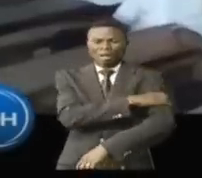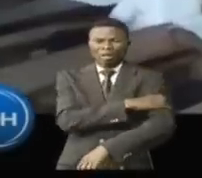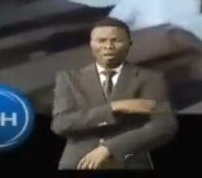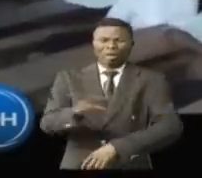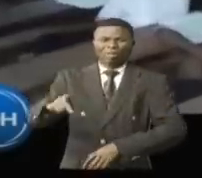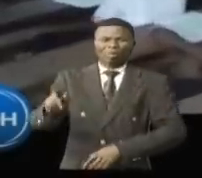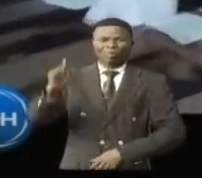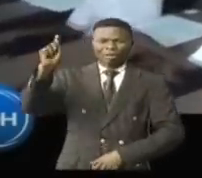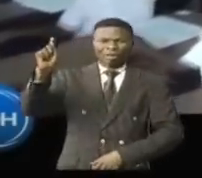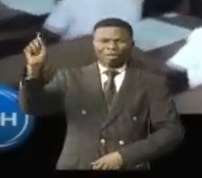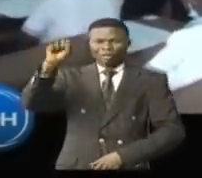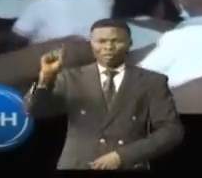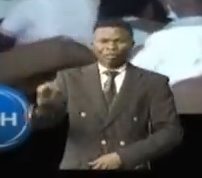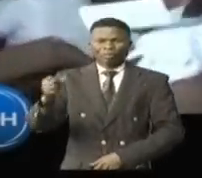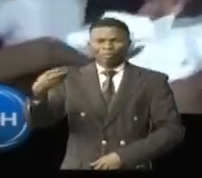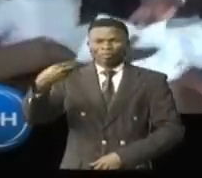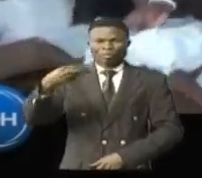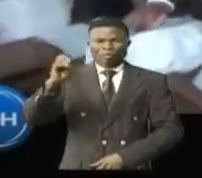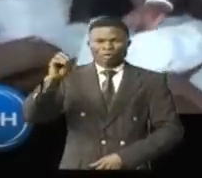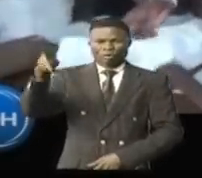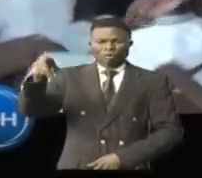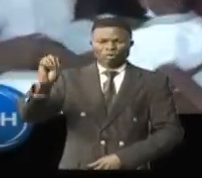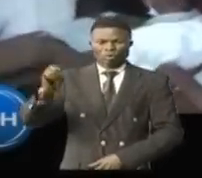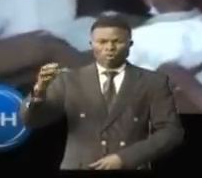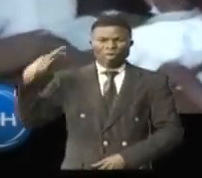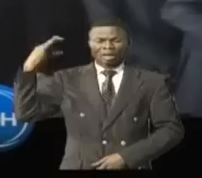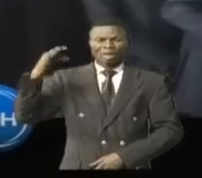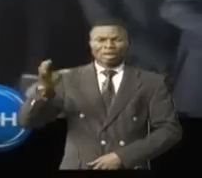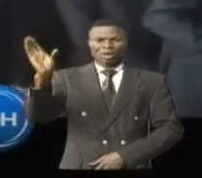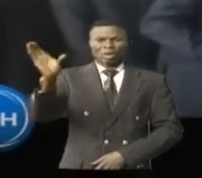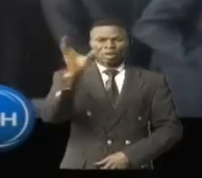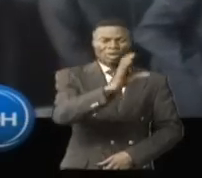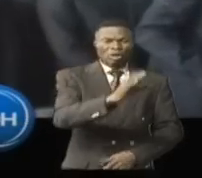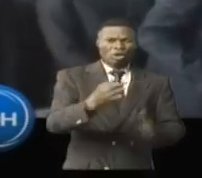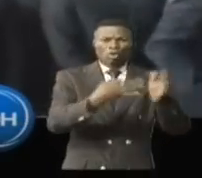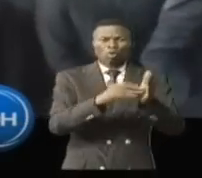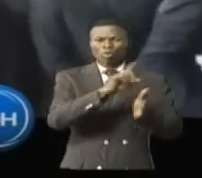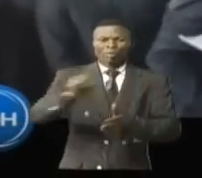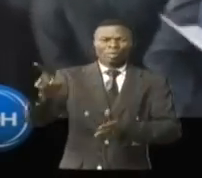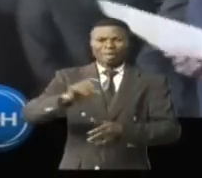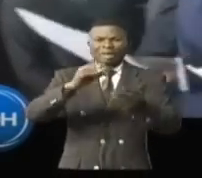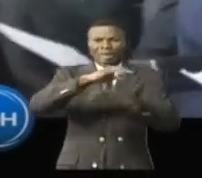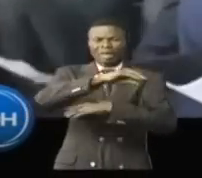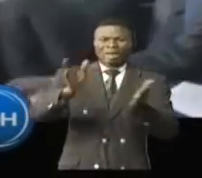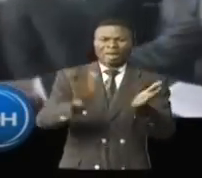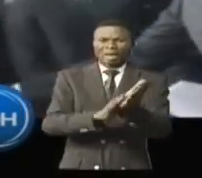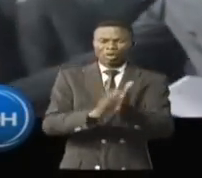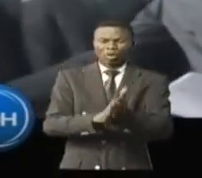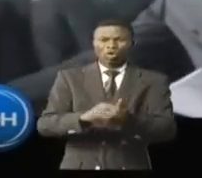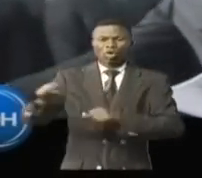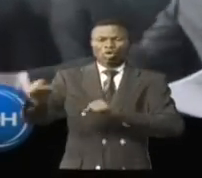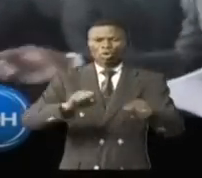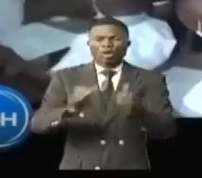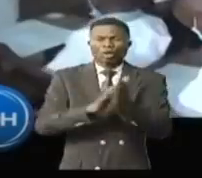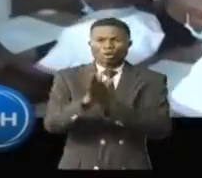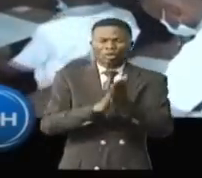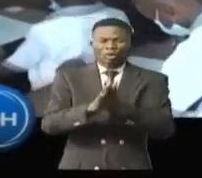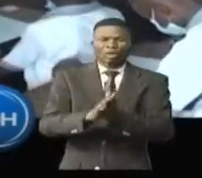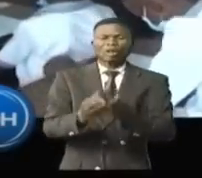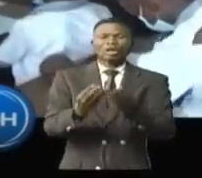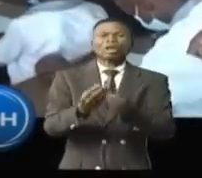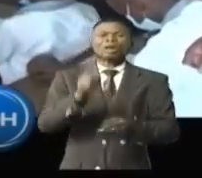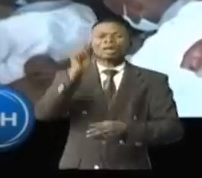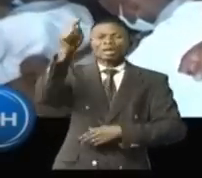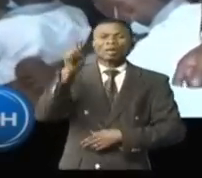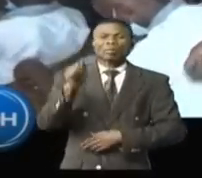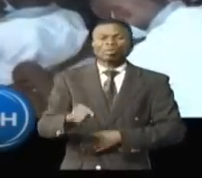Tshopo. Les candidats seront répartis dans plus de 8000 centres d'examen. Le souhait du ministre est que les résultats qui en